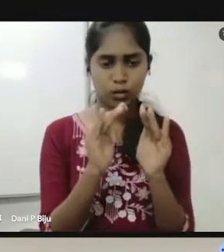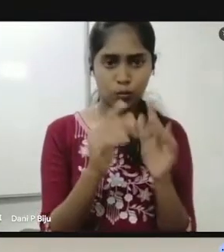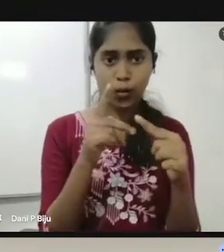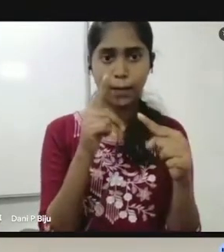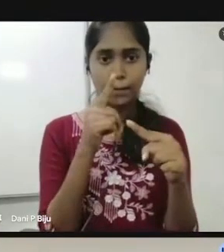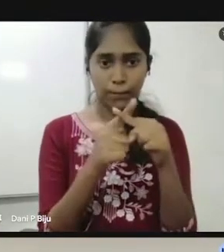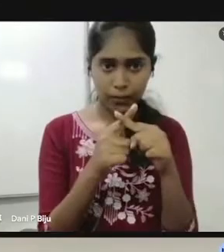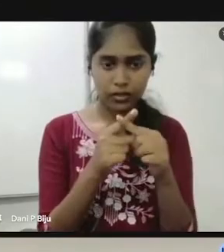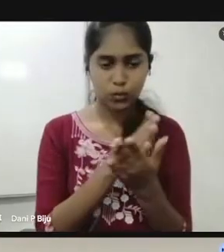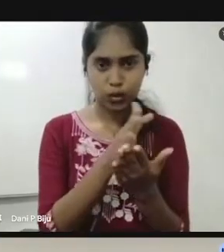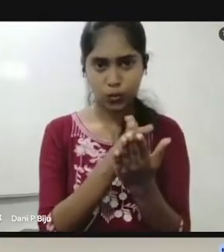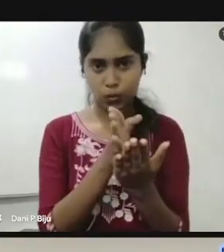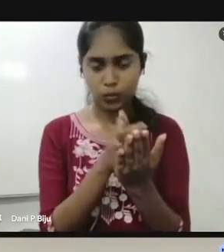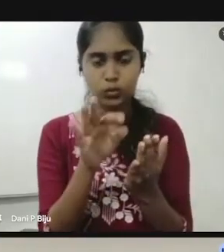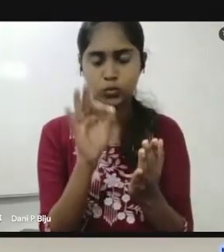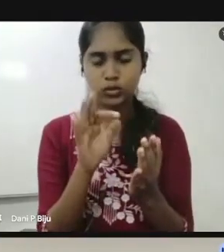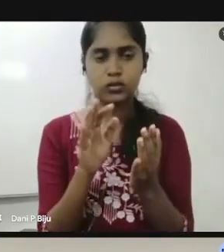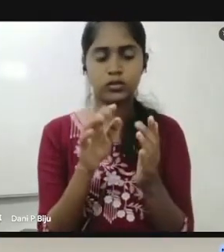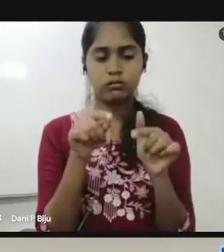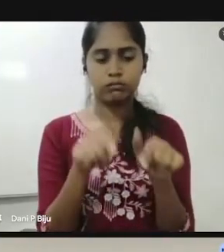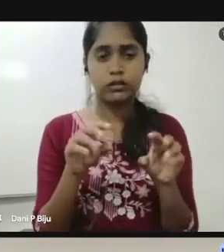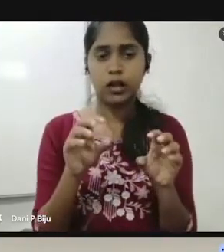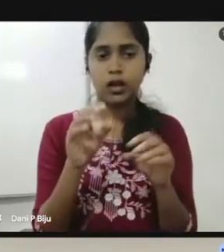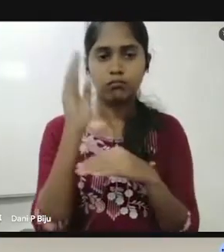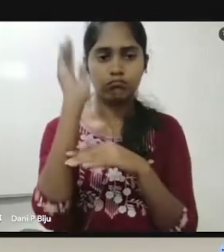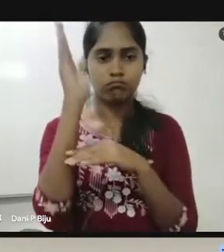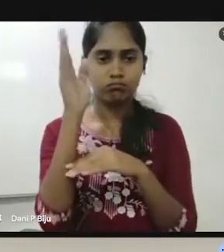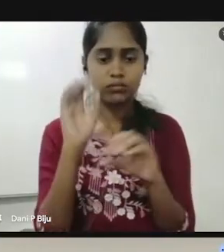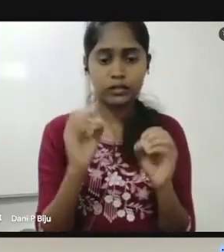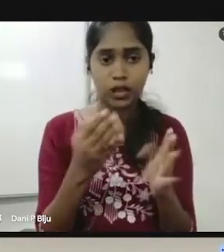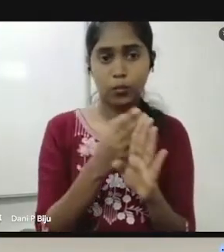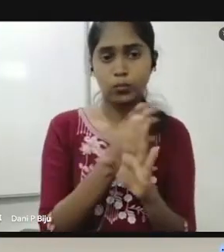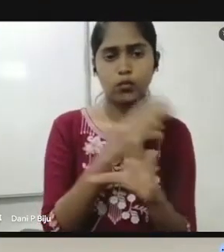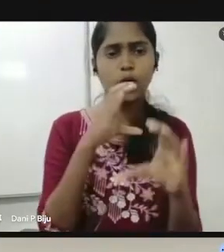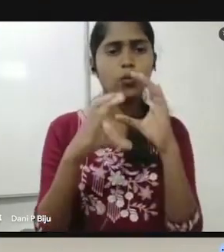മുന്നേ ആശയവിനിമയം എന്താണ് എന്നുള്ളതിനെ പറ്റി നമുക്കൊന്ന് നോക്കാം.